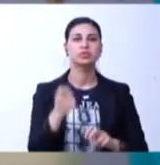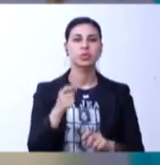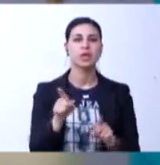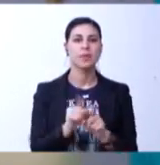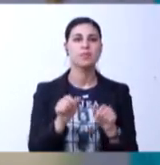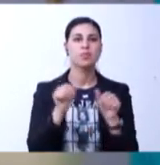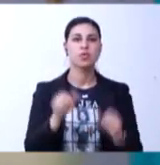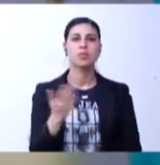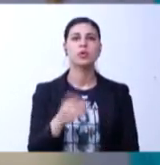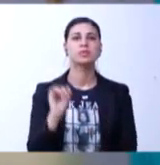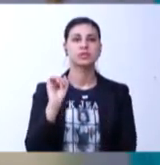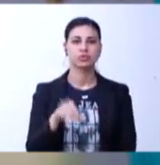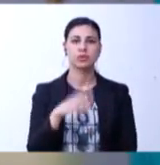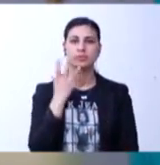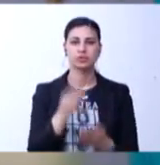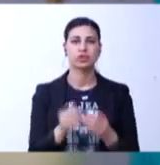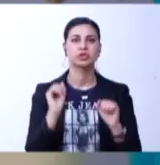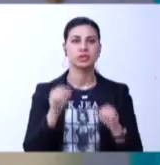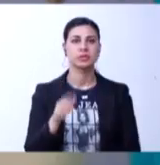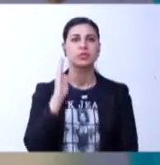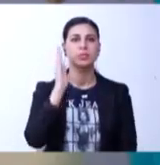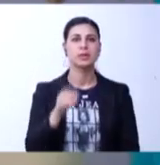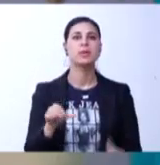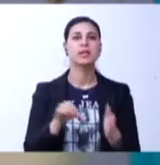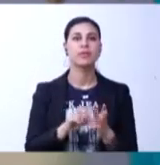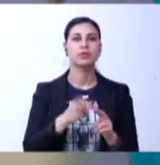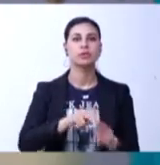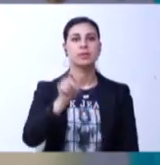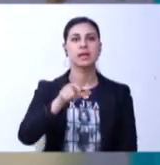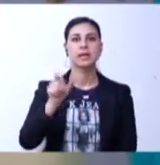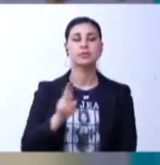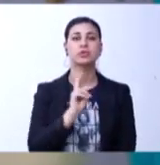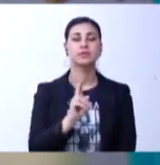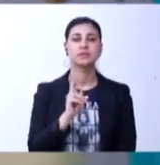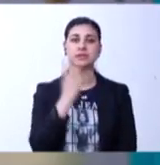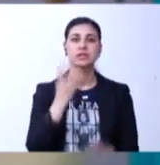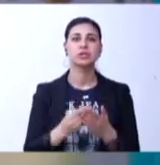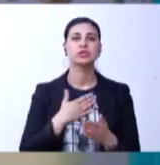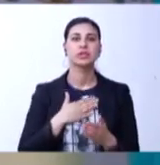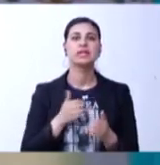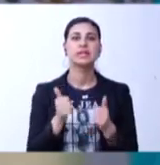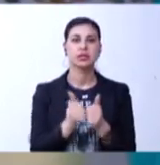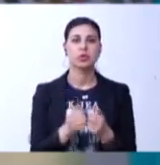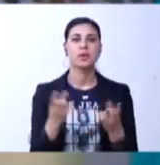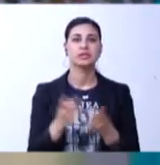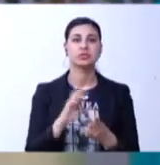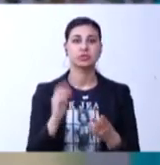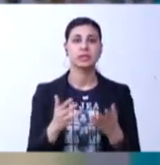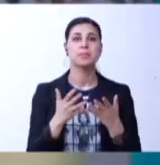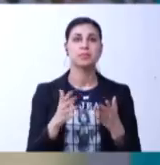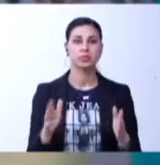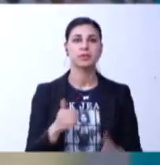ფორმები, რომლის საშუალებითაც შესაძლებლობა გვეძლევა დავეხმაროთ იმ ადამიანებს, რომლებსაც ჩვენი თანადგომა ესაჭიროებათ და მით